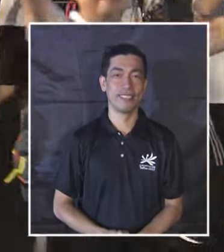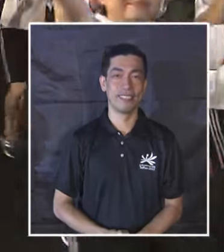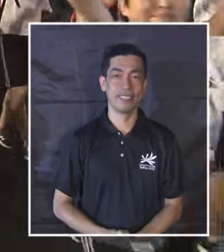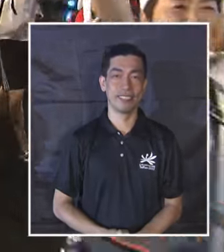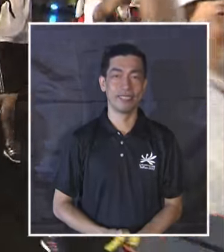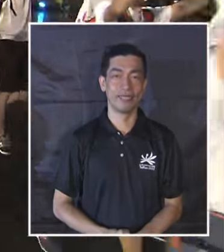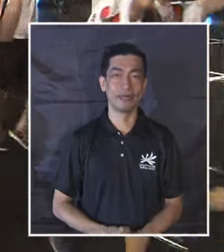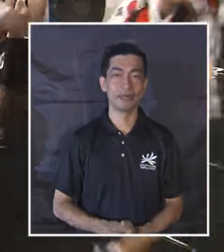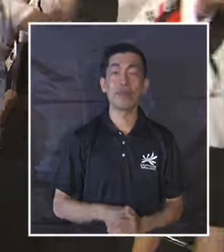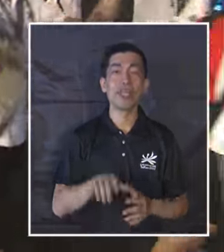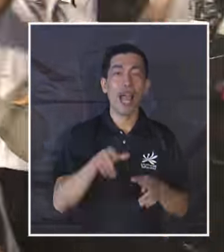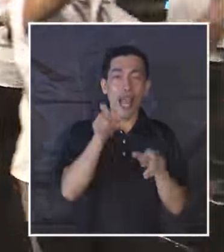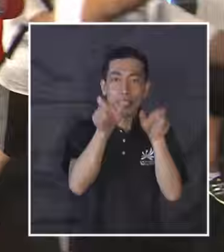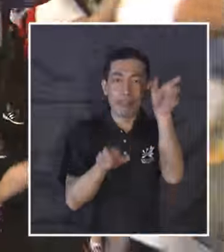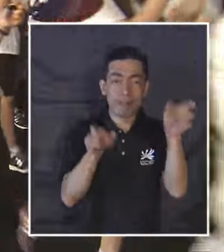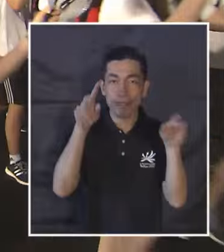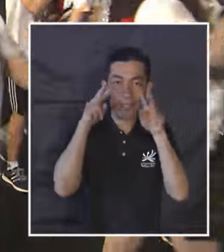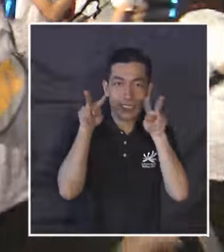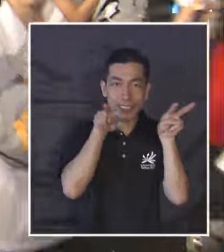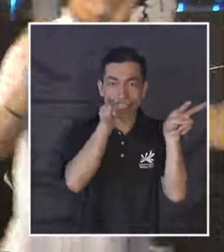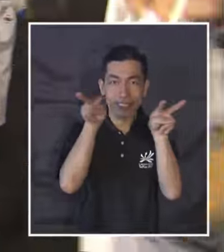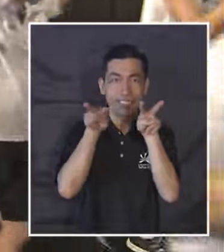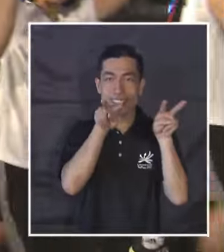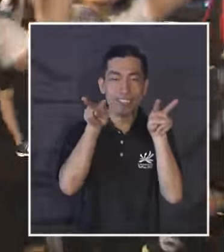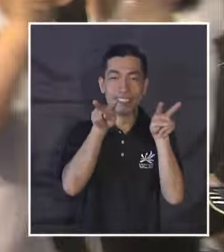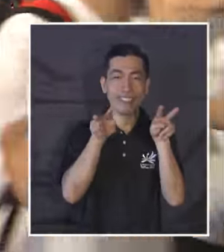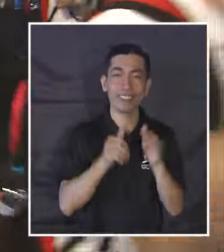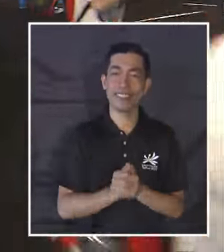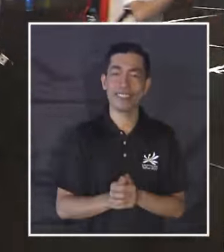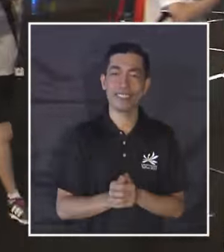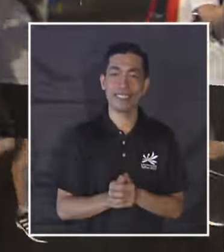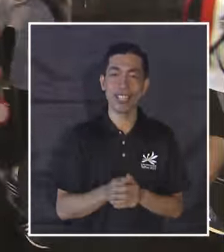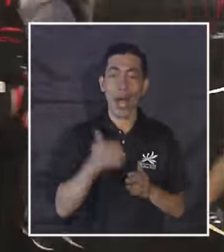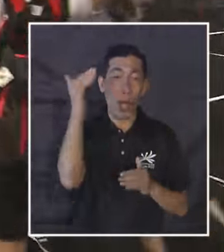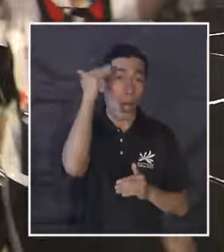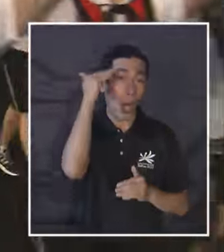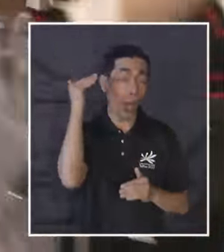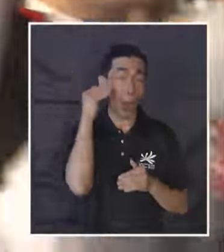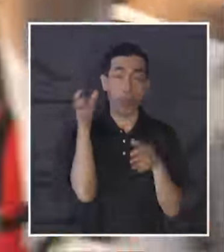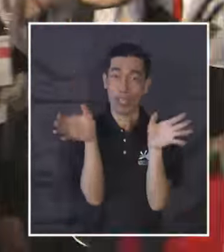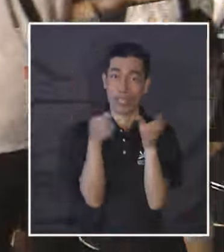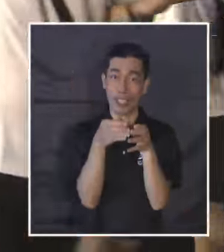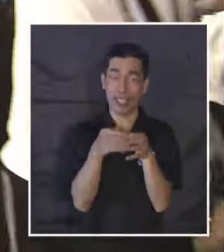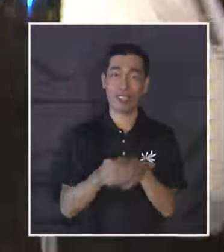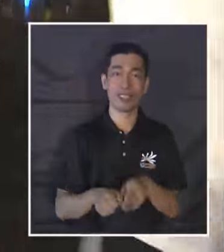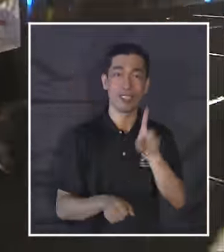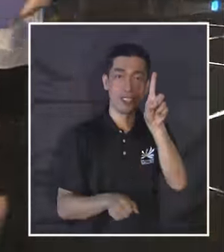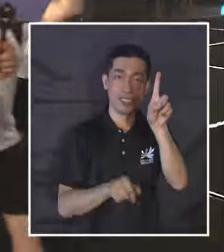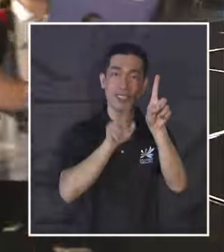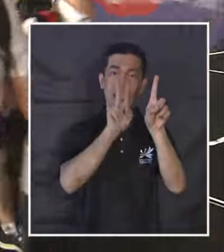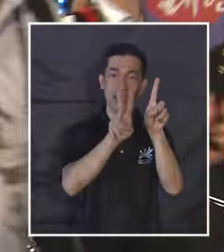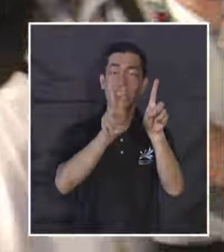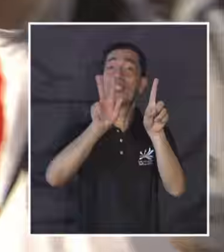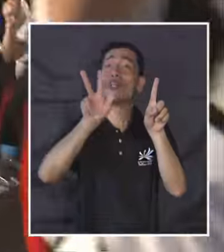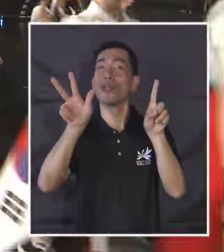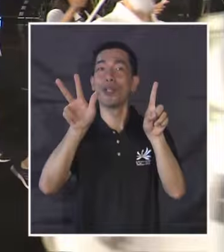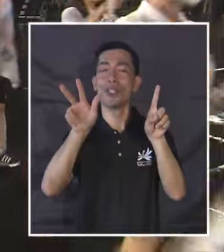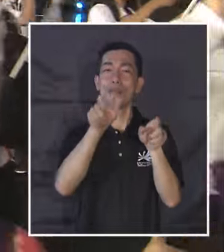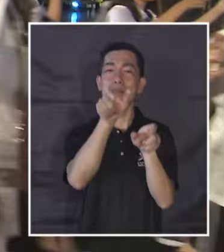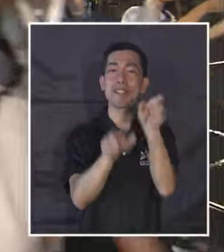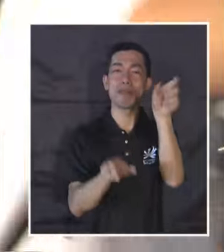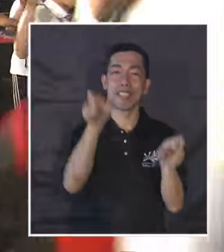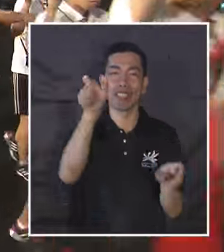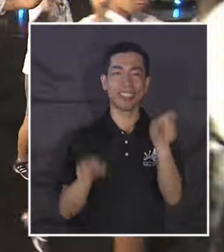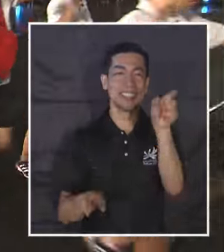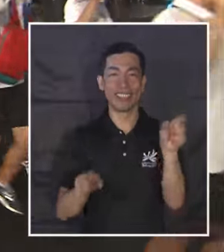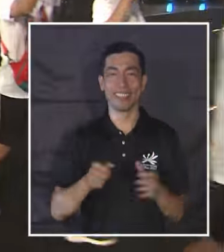大家可以看到步入会场的韩国代表队，这一次一共有123名的杰出运动选手来